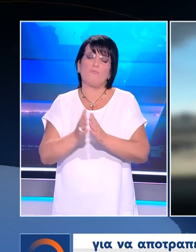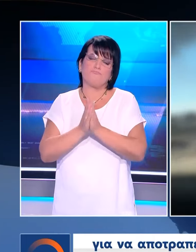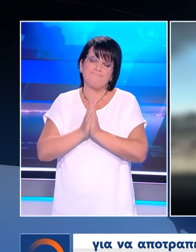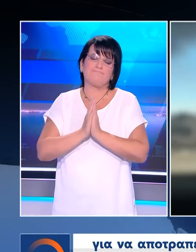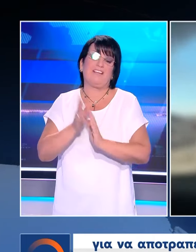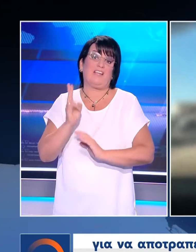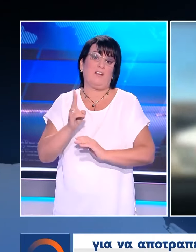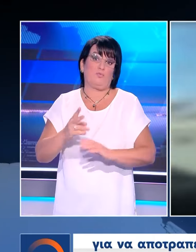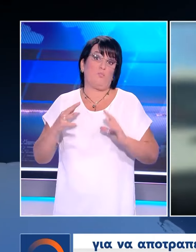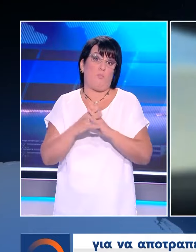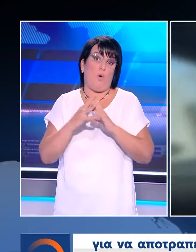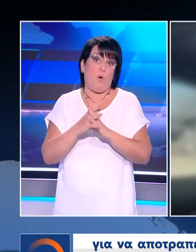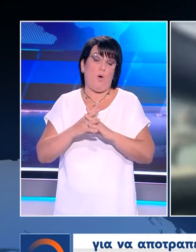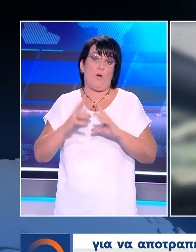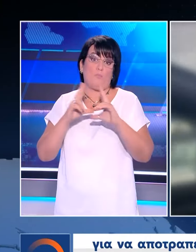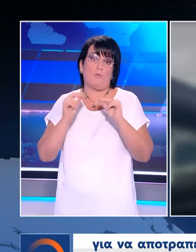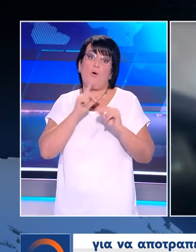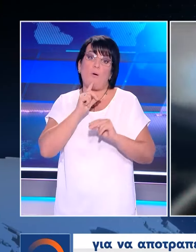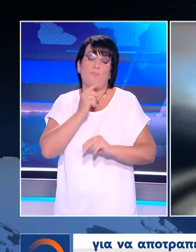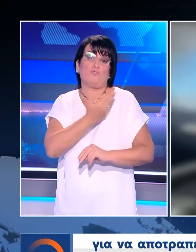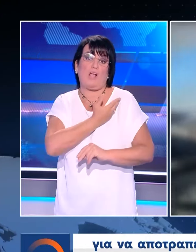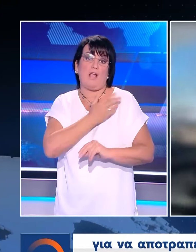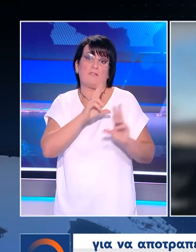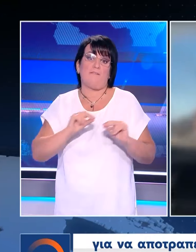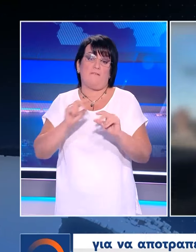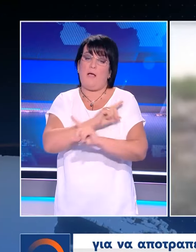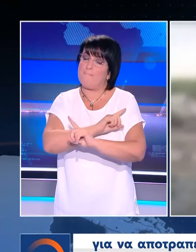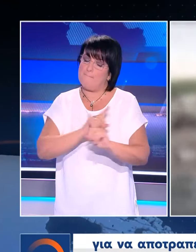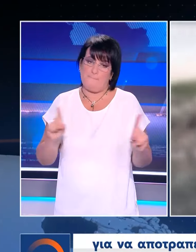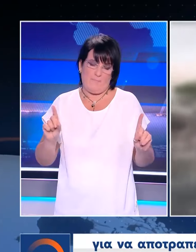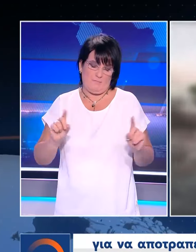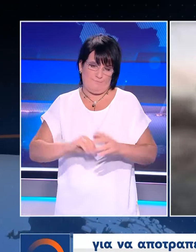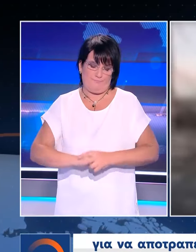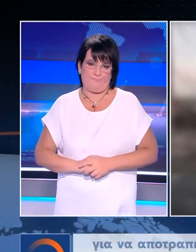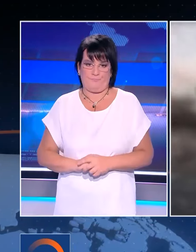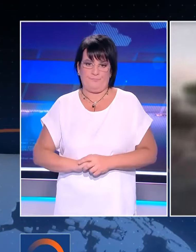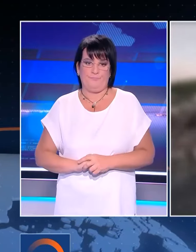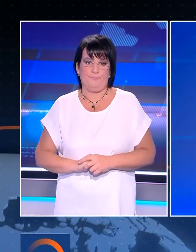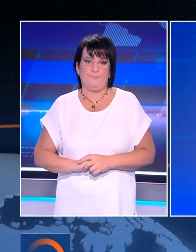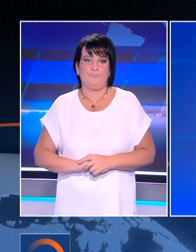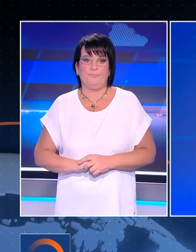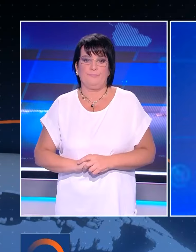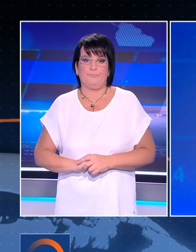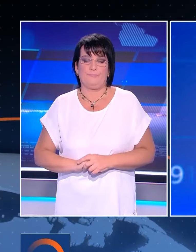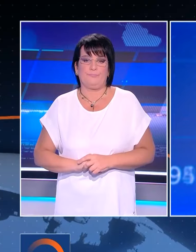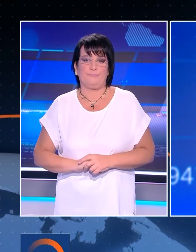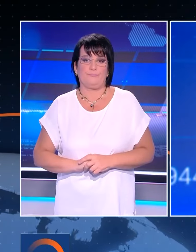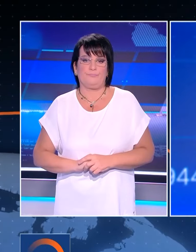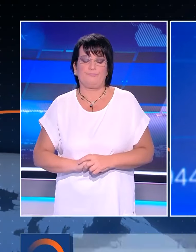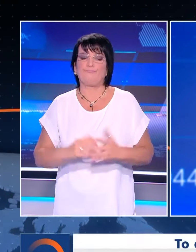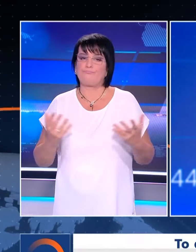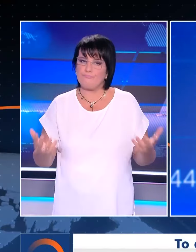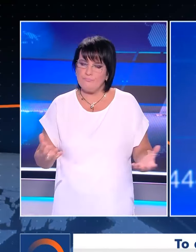κίνδυνος να μετατραπεί ο λίβανος σε μια δεύτερη γάζα στα χέρια του ισραηλινού στρατού το